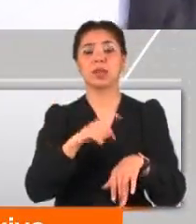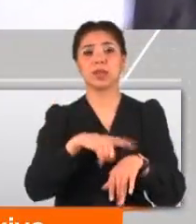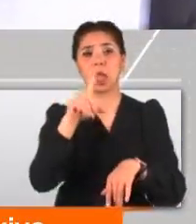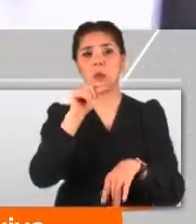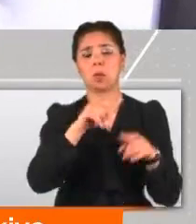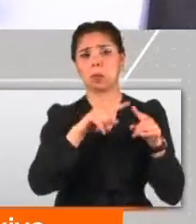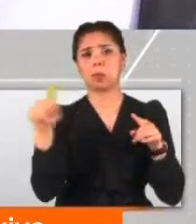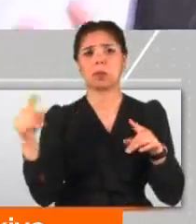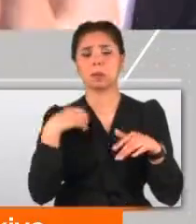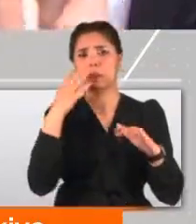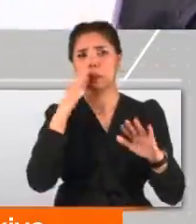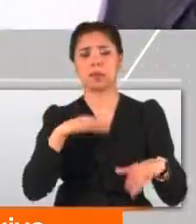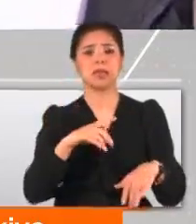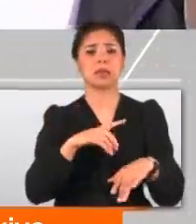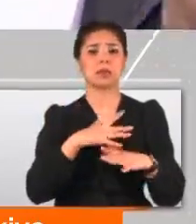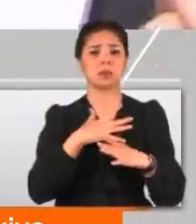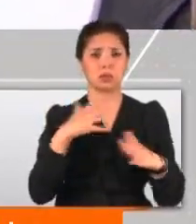11'den beri bekliyoruz